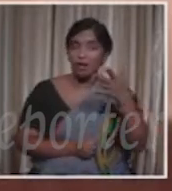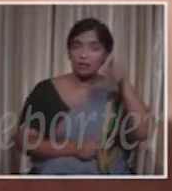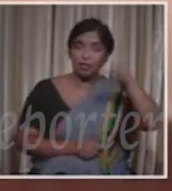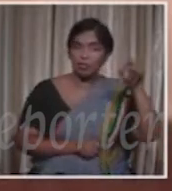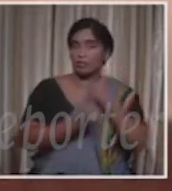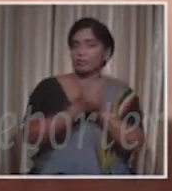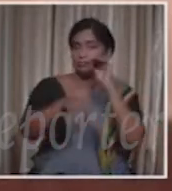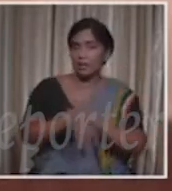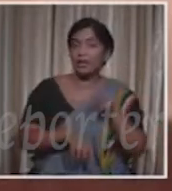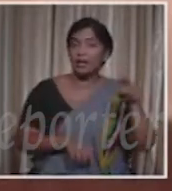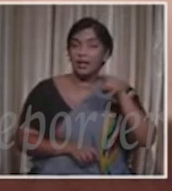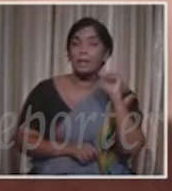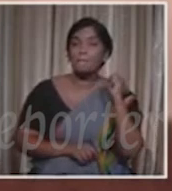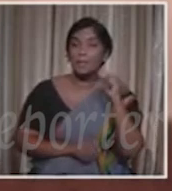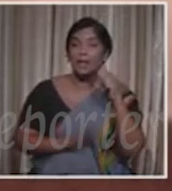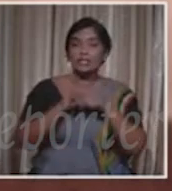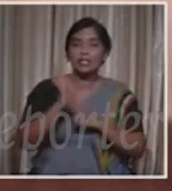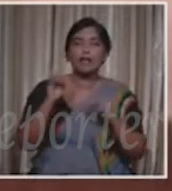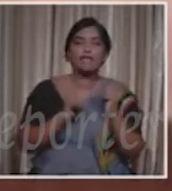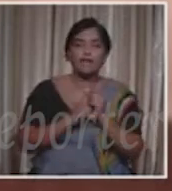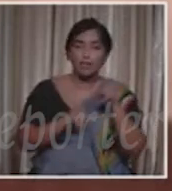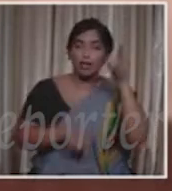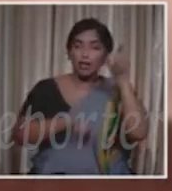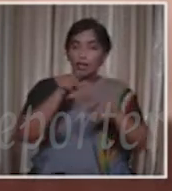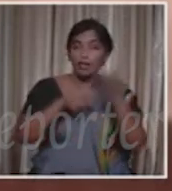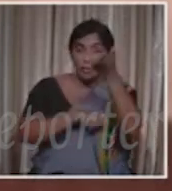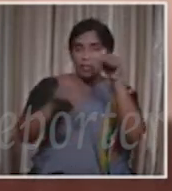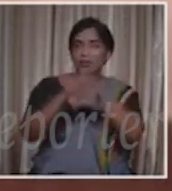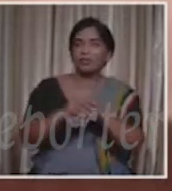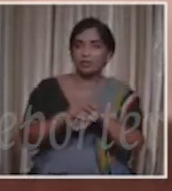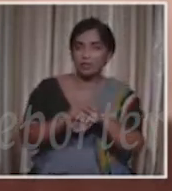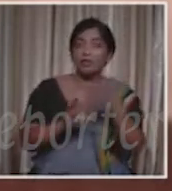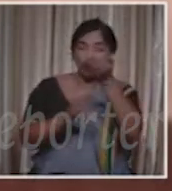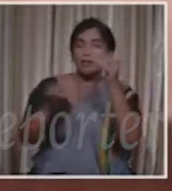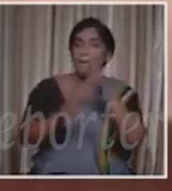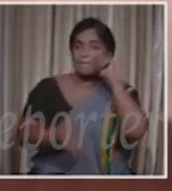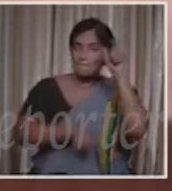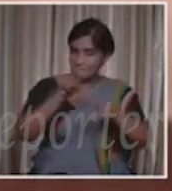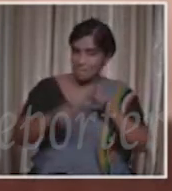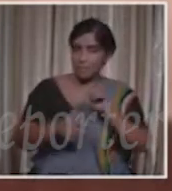ඒකෙන් 150ක් ජනතා විමුක්ති පෙරමුණේ තමුන්නාන්සලගේ අය. තමුන්නාන්සලගේ මිනිස්සු.